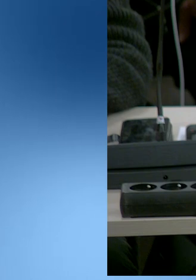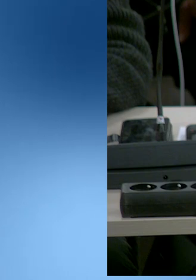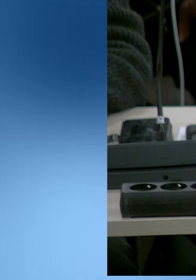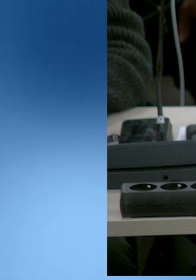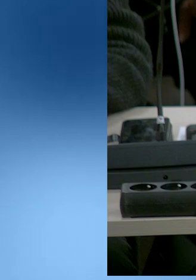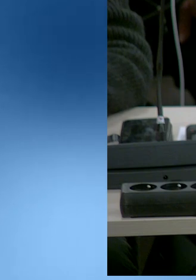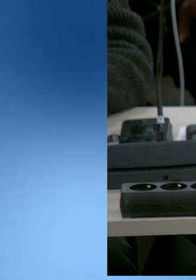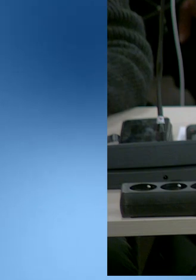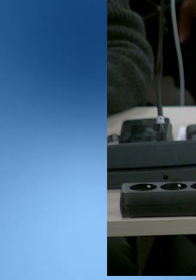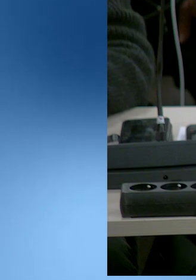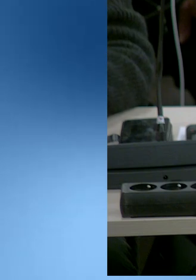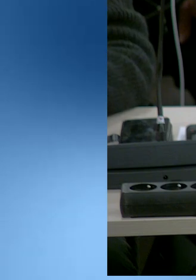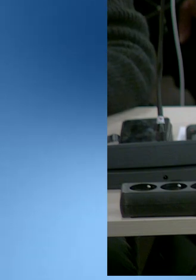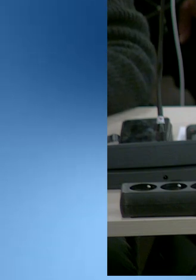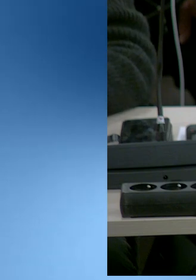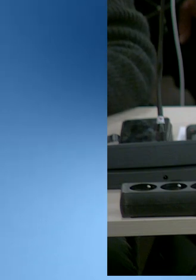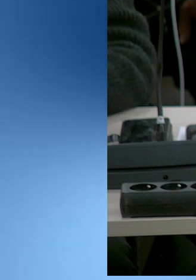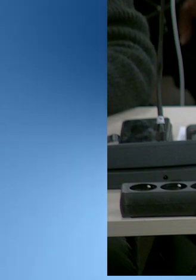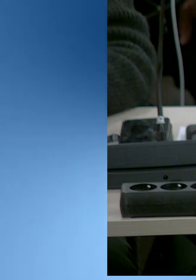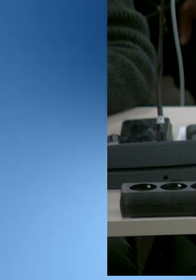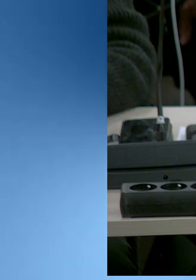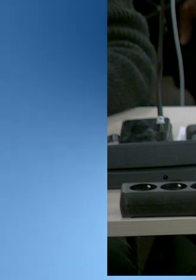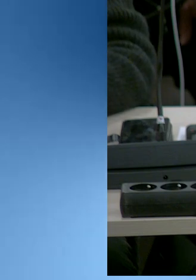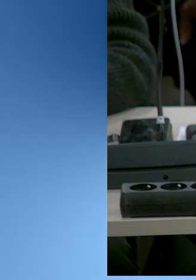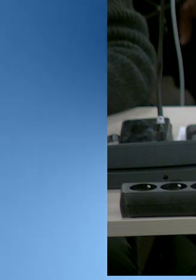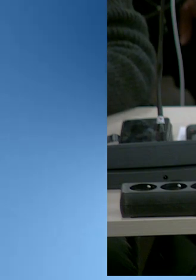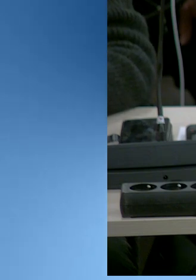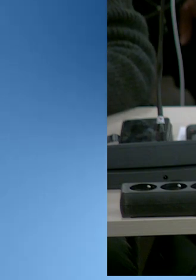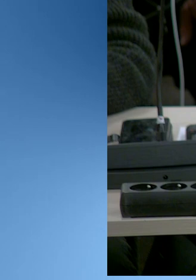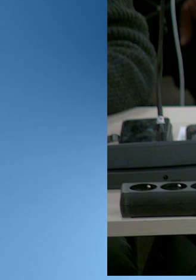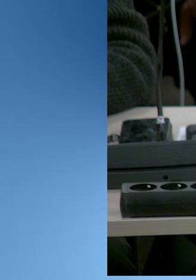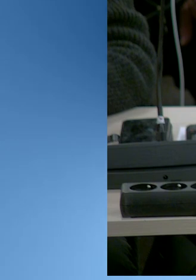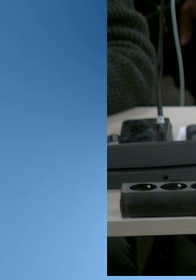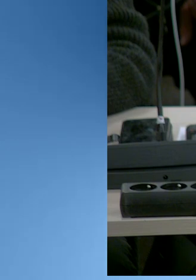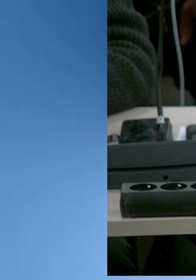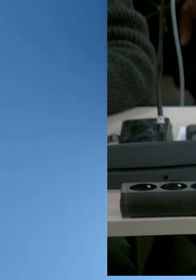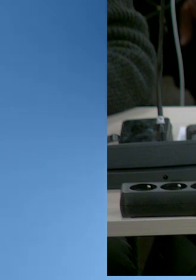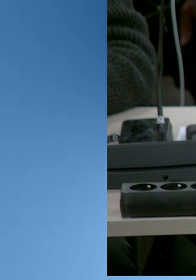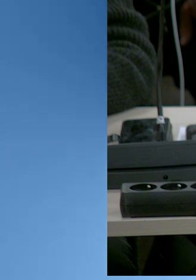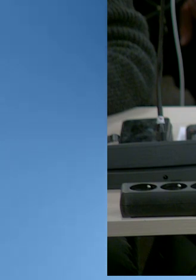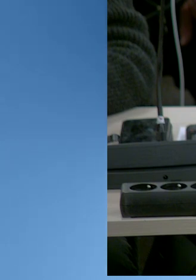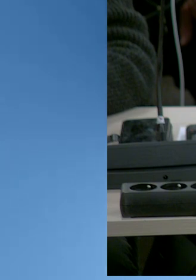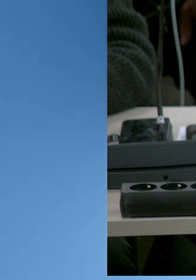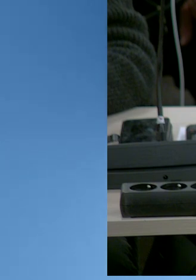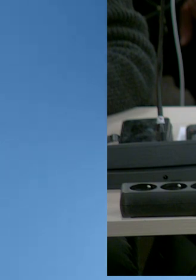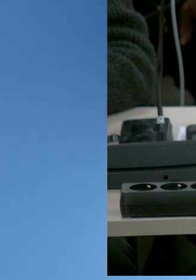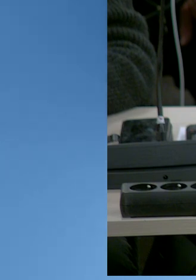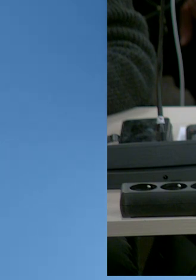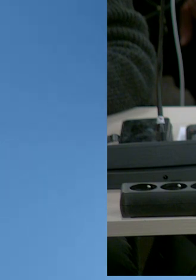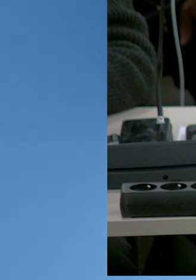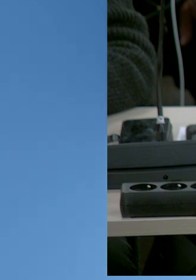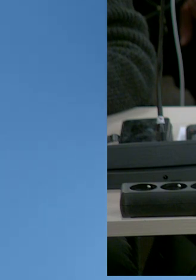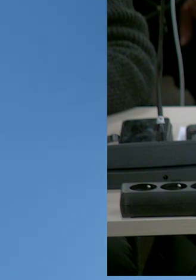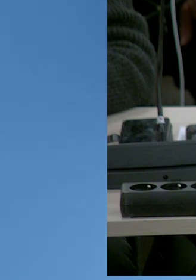pouvez avoir sur sur ce qui s'est passé à sur une période quand même longue de 10